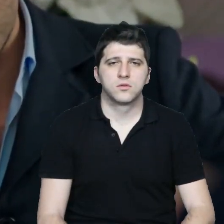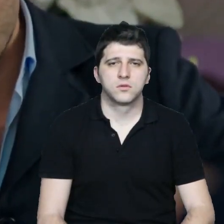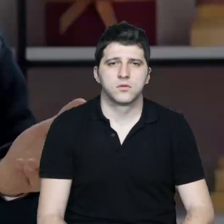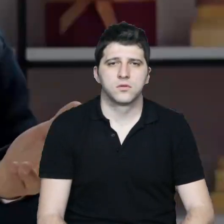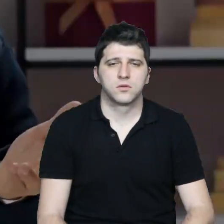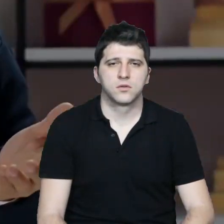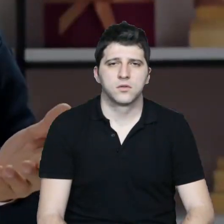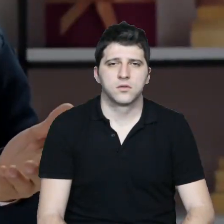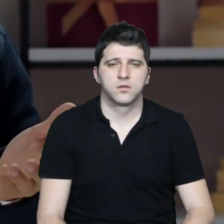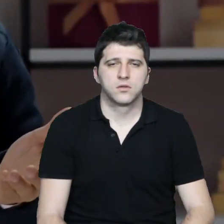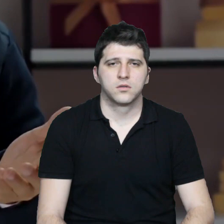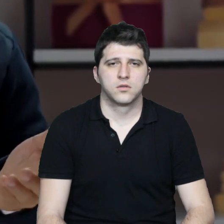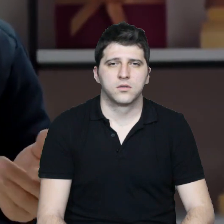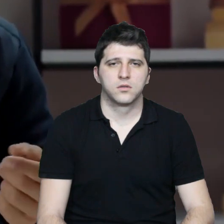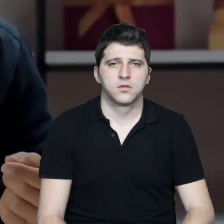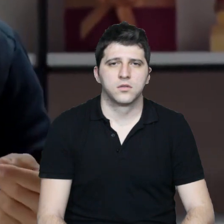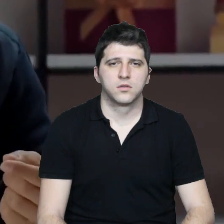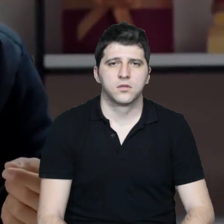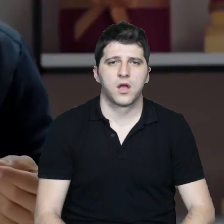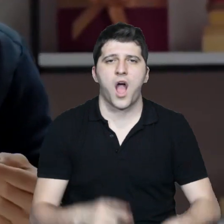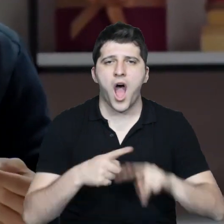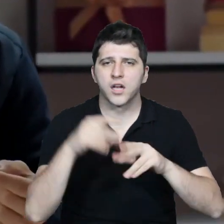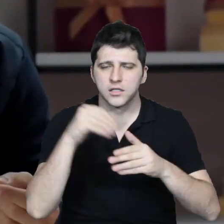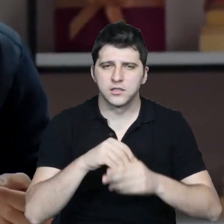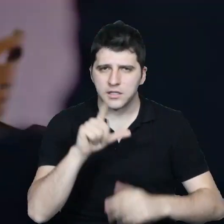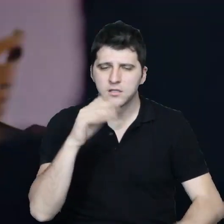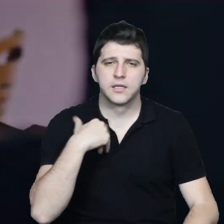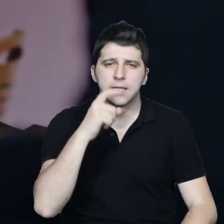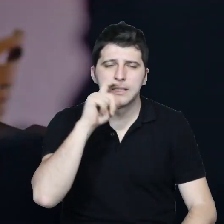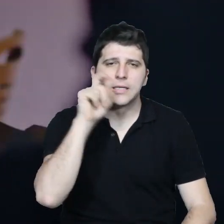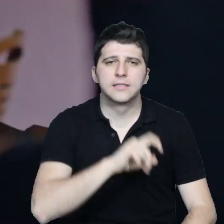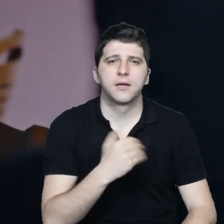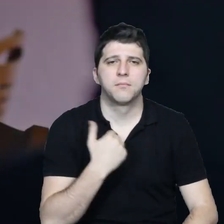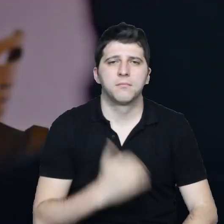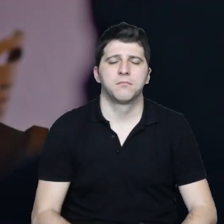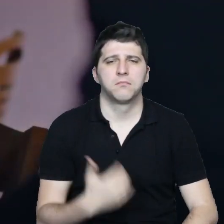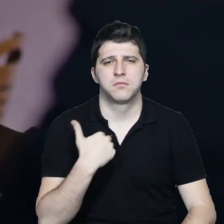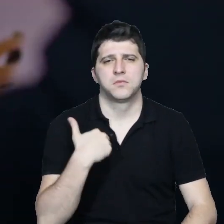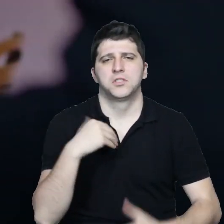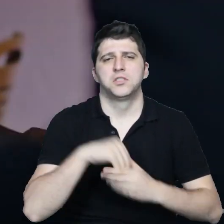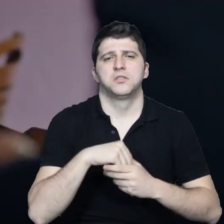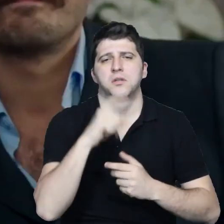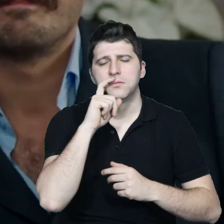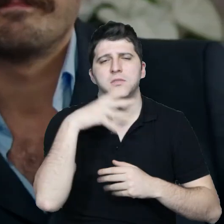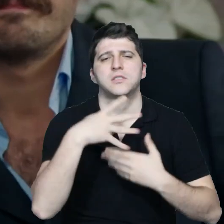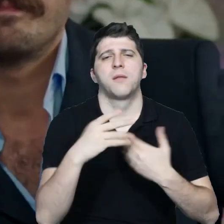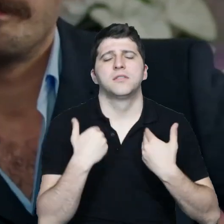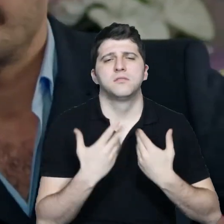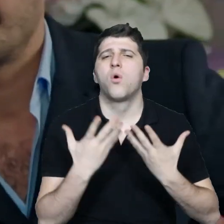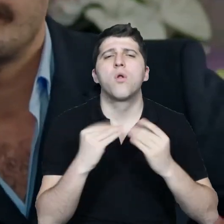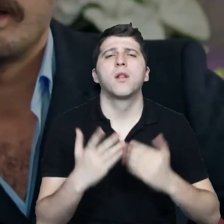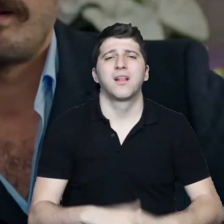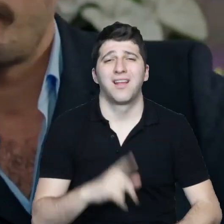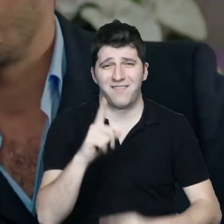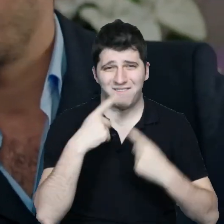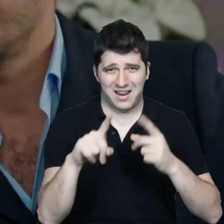Oral eliyle usulca bıyığını gösterdi. Arda için gerekirse bıyığımı keserim. Kökü bende ne de olsa abime söyleyeyim. Niye olmuyormuş? Ha, tek